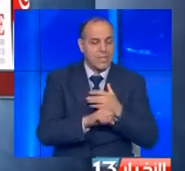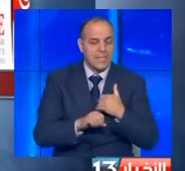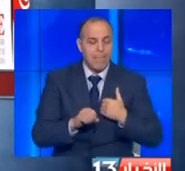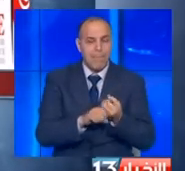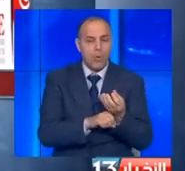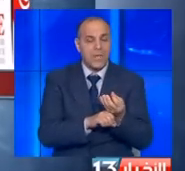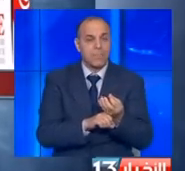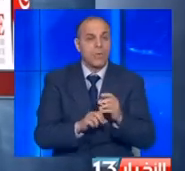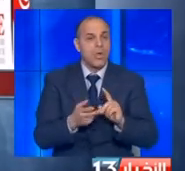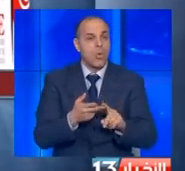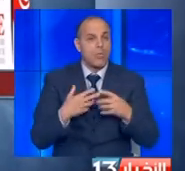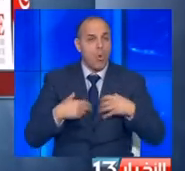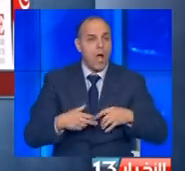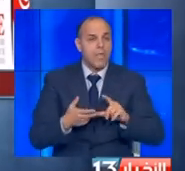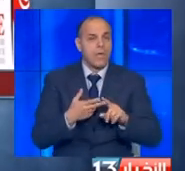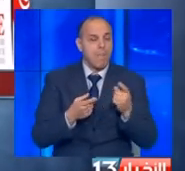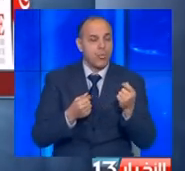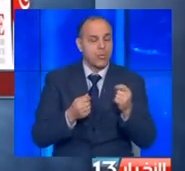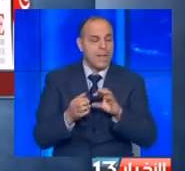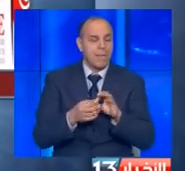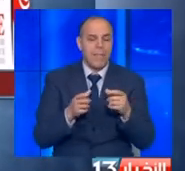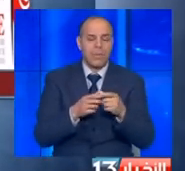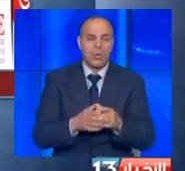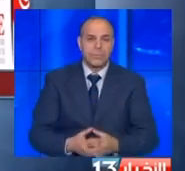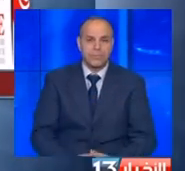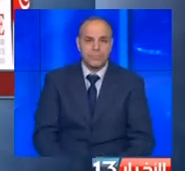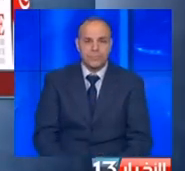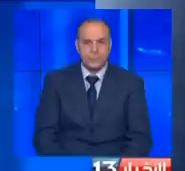المعلوماتيه و مختص في الماليه العموميه